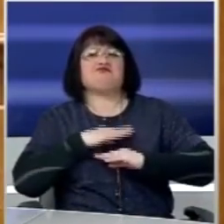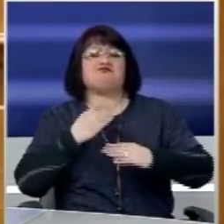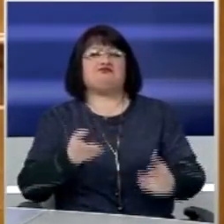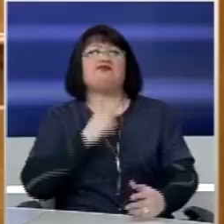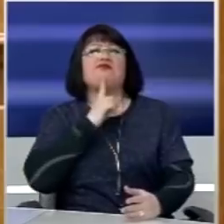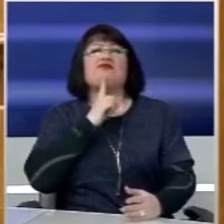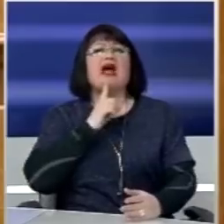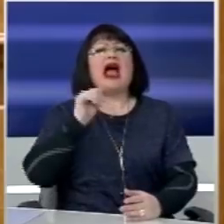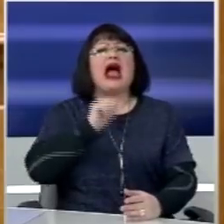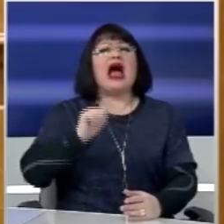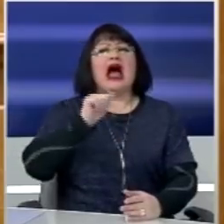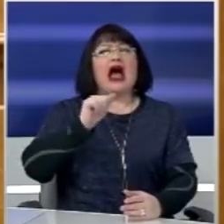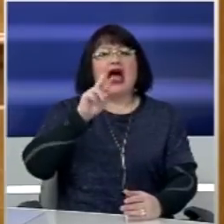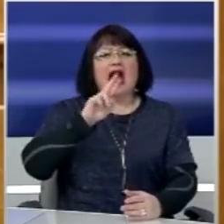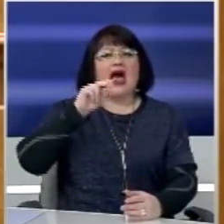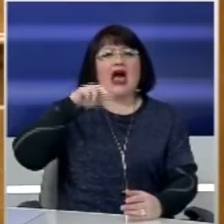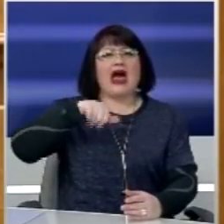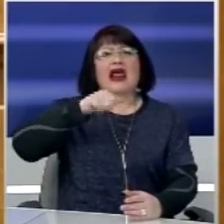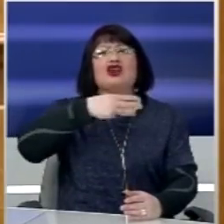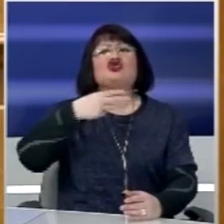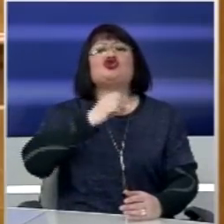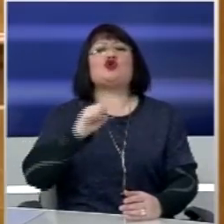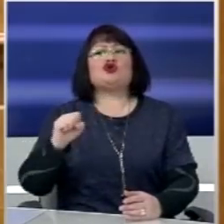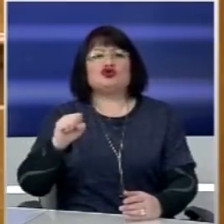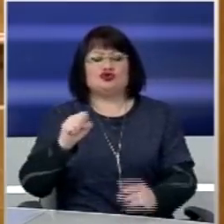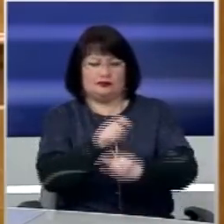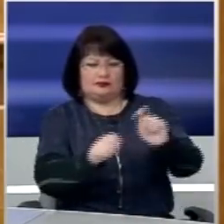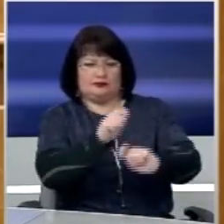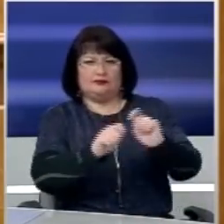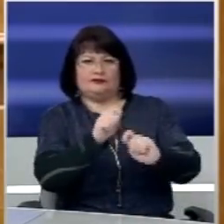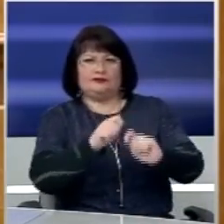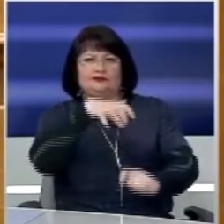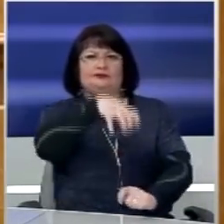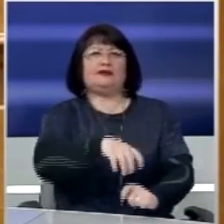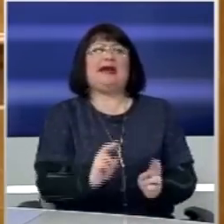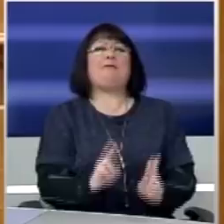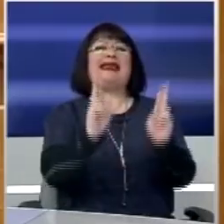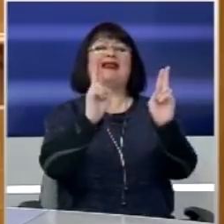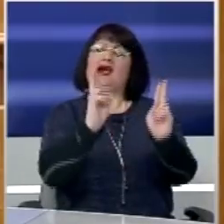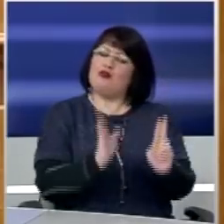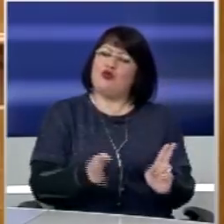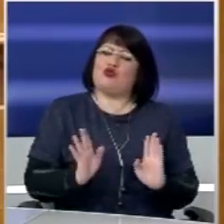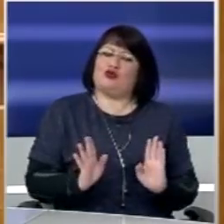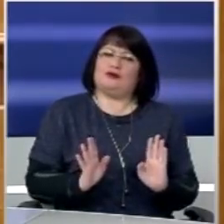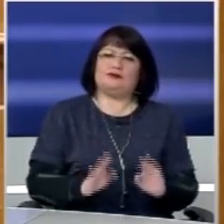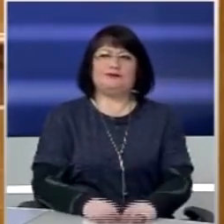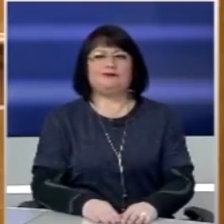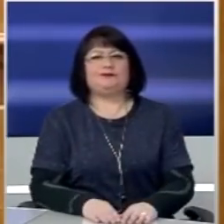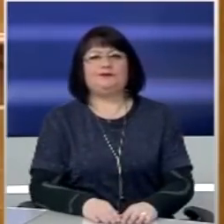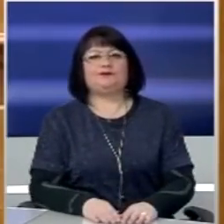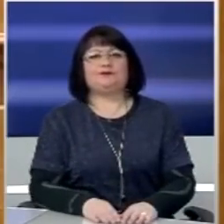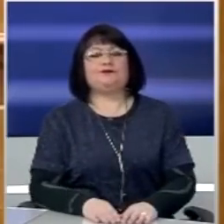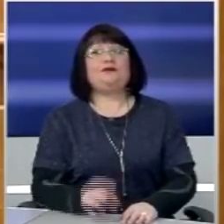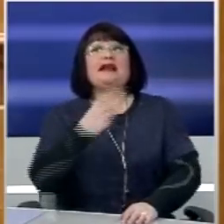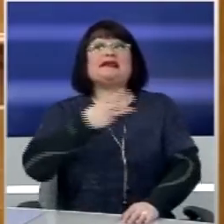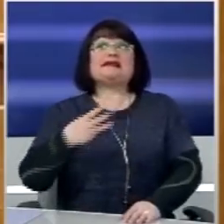τον Άραξο έχουν γίνει οι εργασίες για να φιλοξενηθούν ακόμα και πυρηνικά όπλα. Αυτή την πρίκα όντως άφησε